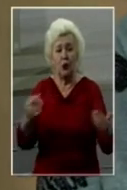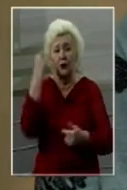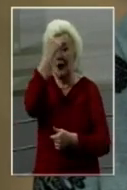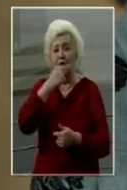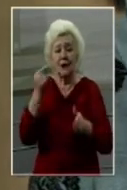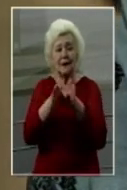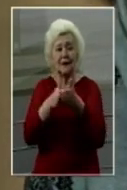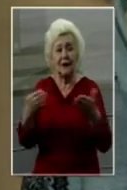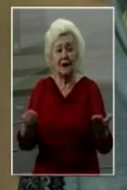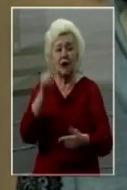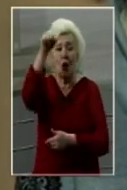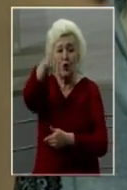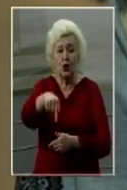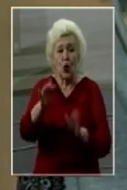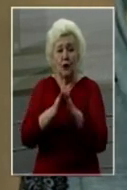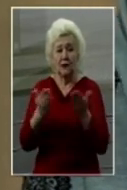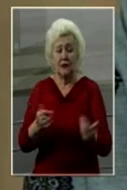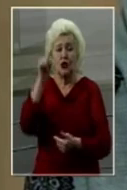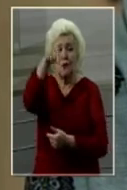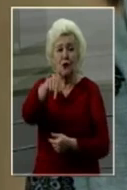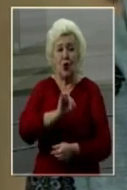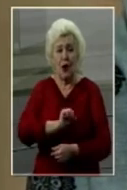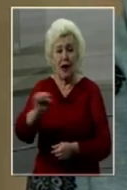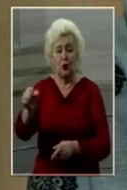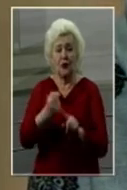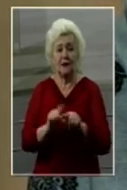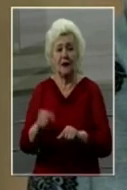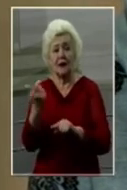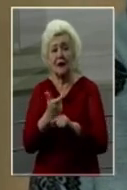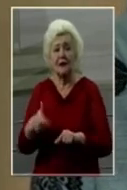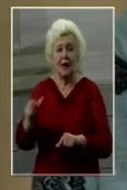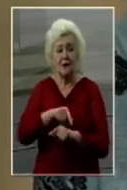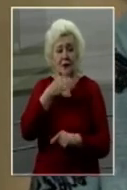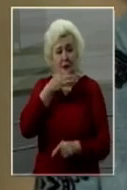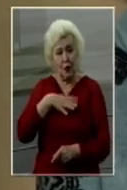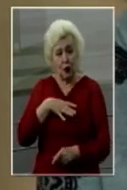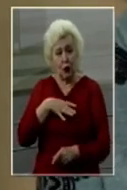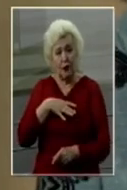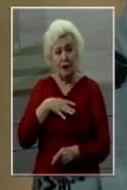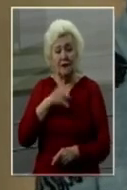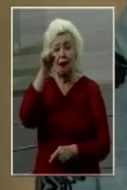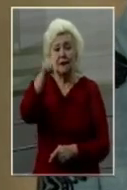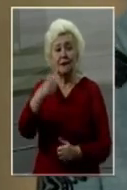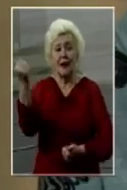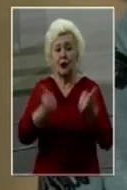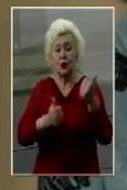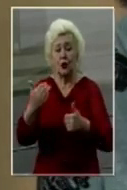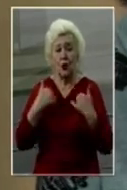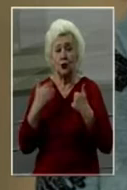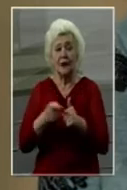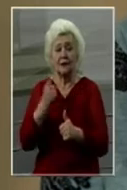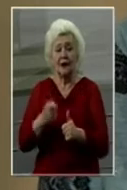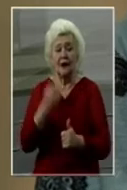власні книжки та про героїв, які їм найбільше подобаються. Цей конкурс у нас